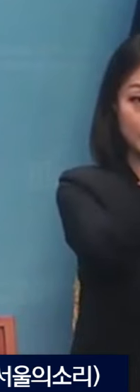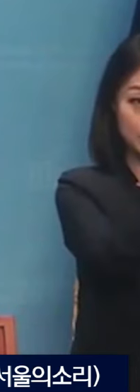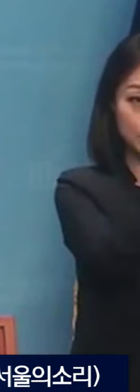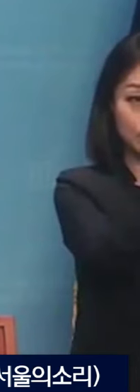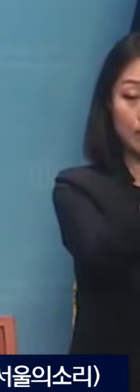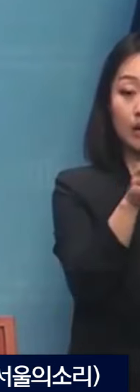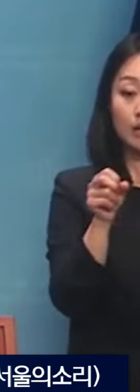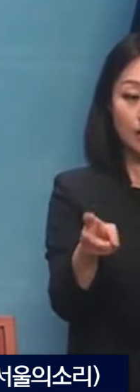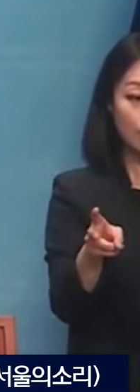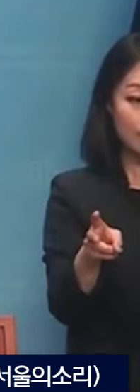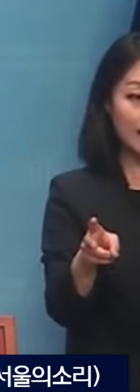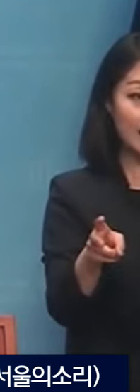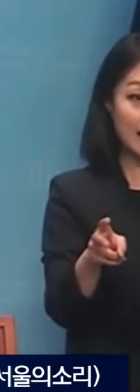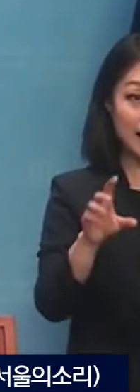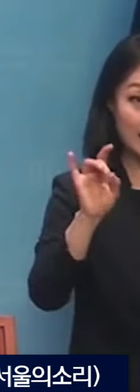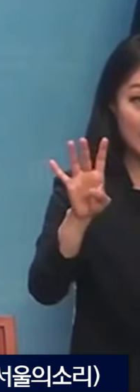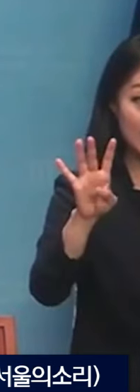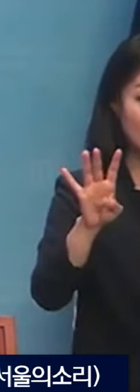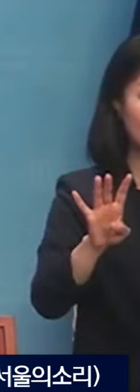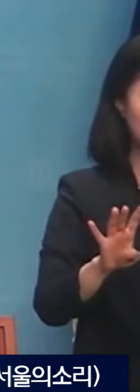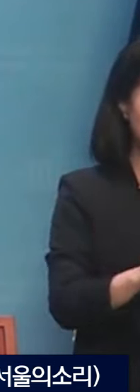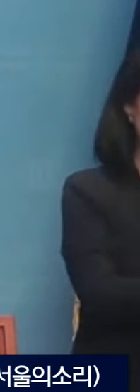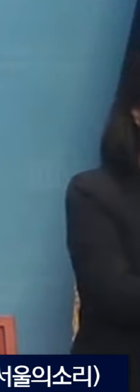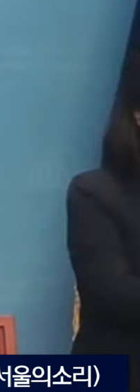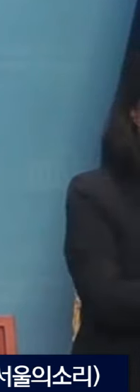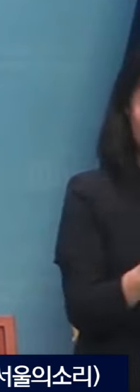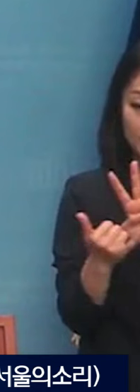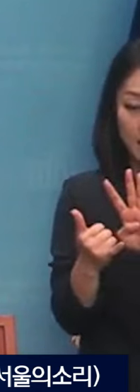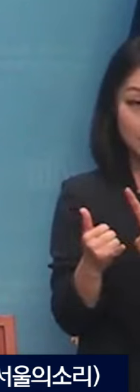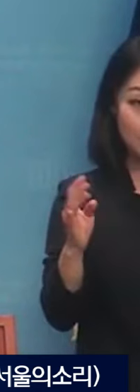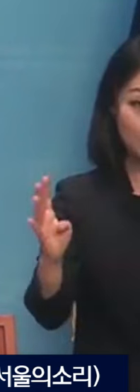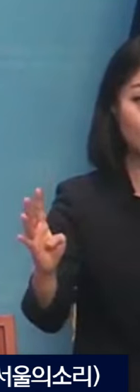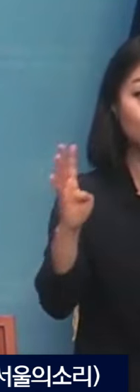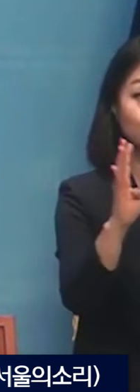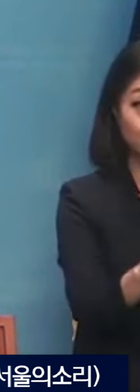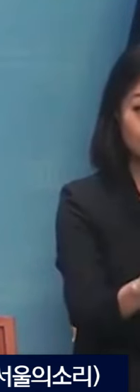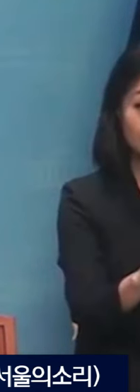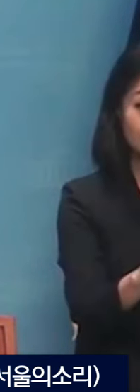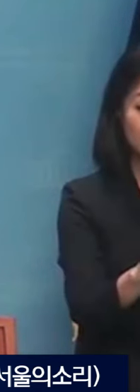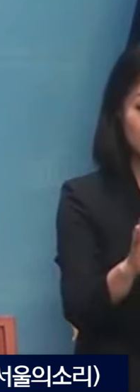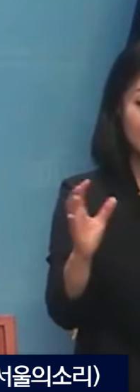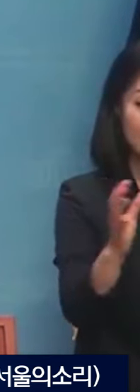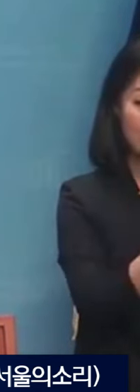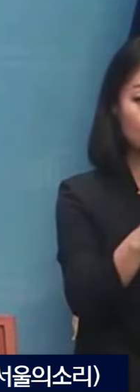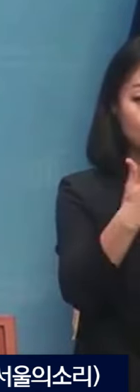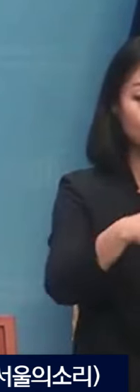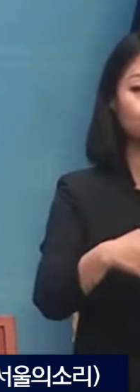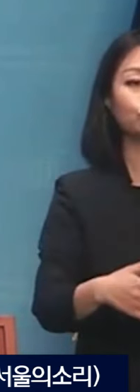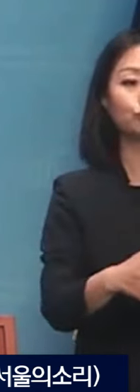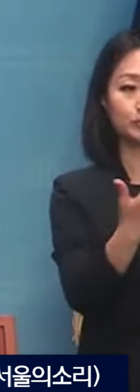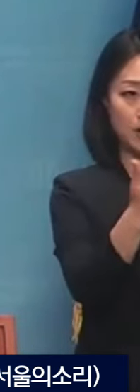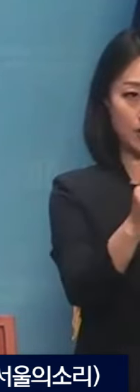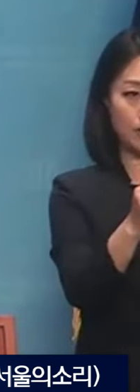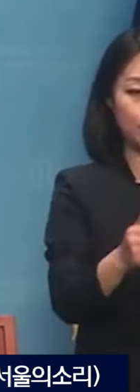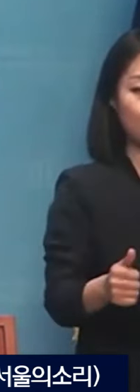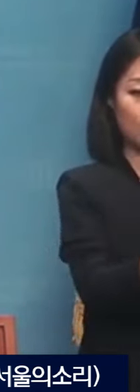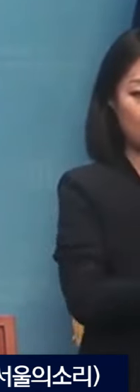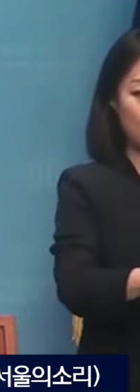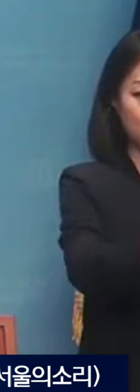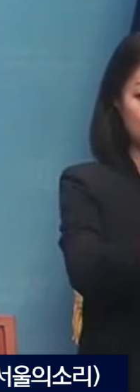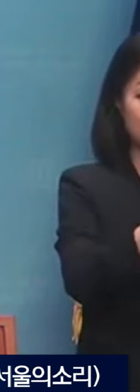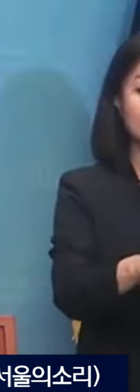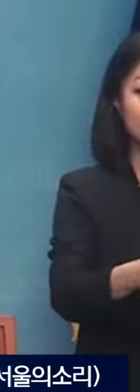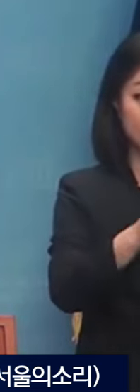여야 각 4인을 추천하기로 하였습니다. 그래서 총 9인으로 구성토록 하였습니다. 이것은